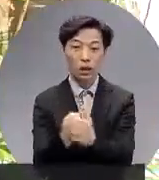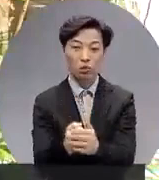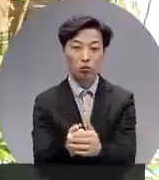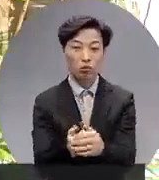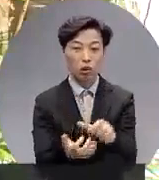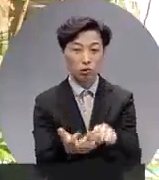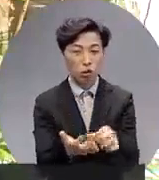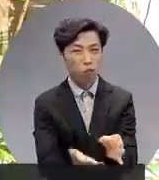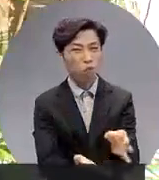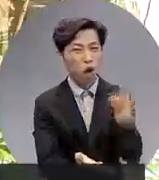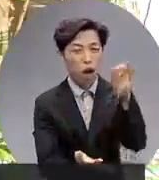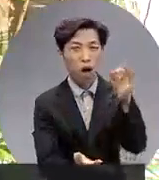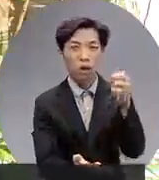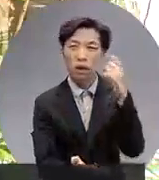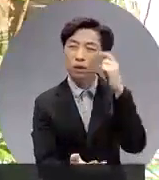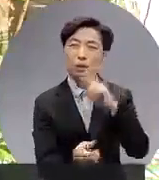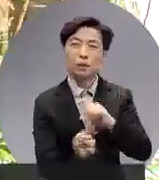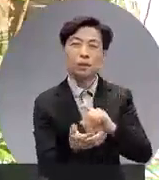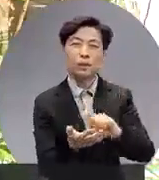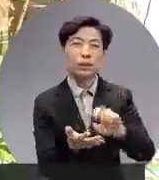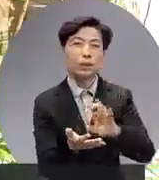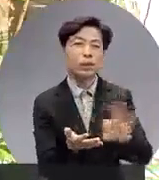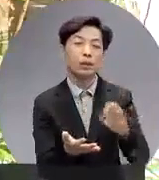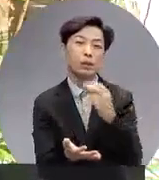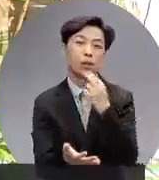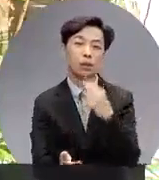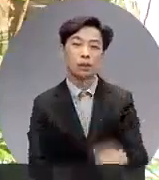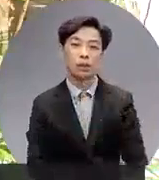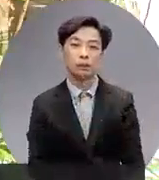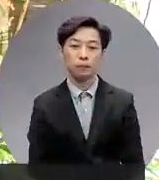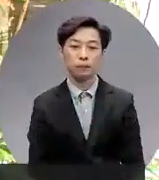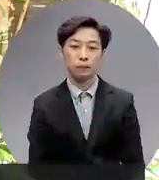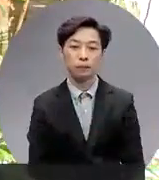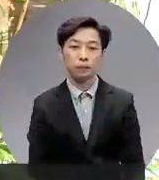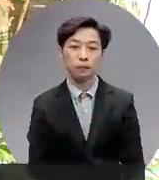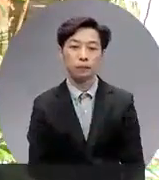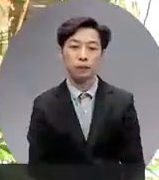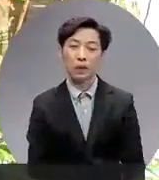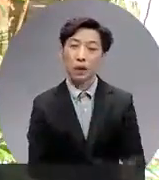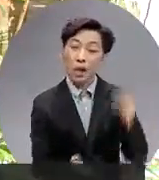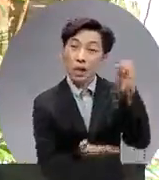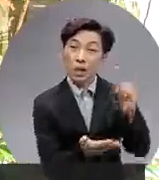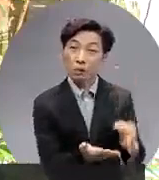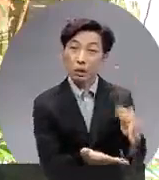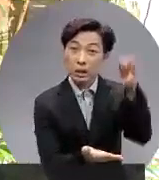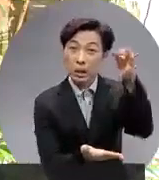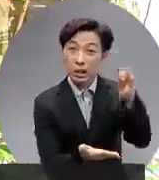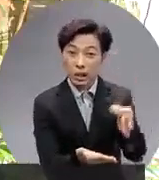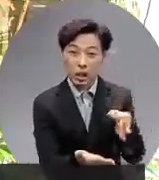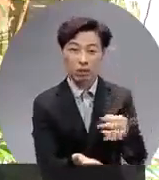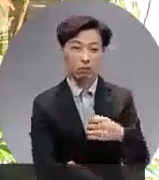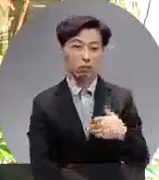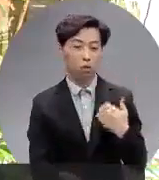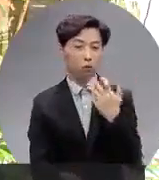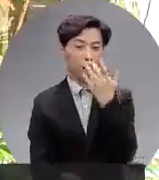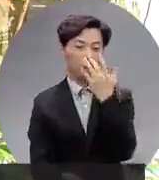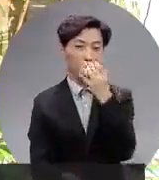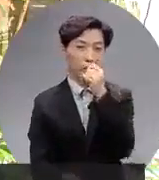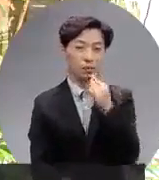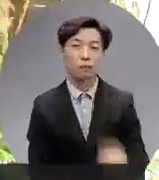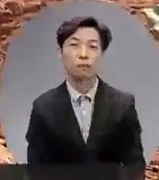대해서는 전혀 신경이 없죠. 그러니까 값이 비싼지 싼지도 모르고 집에서 필요한 거 다